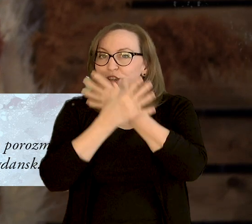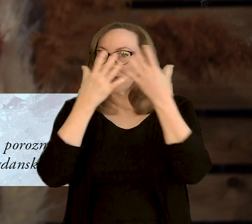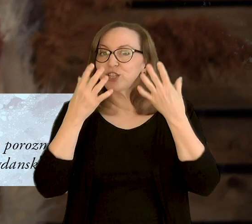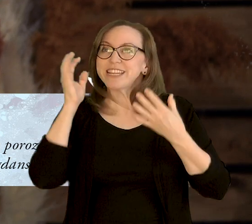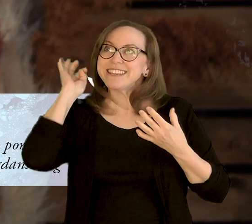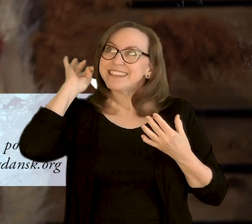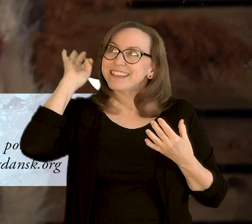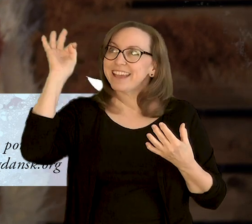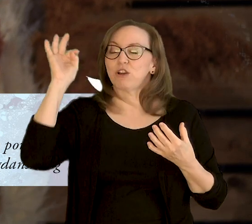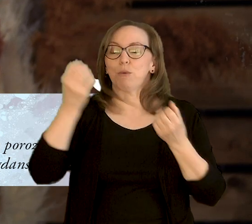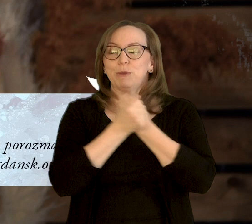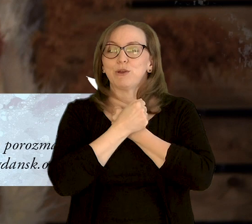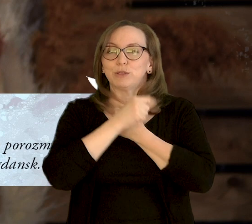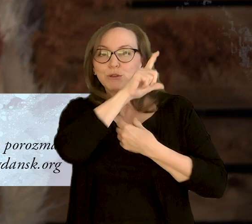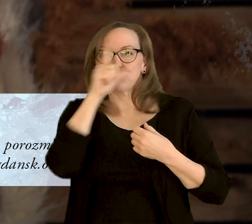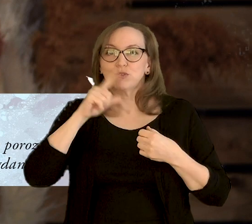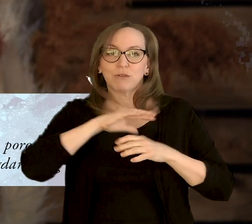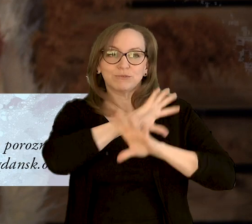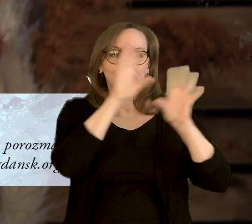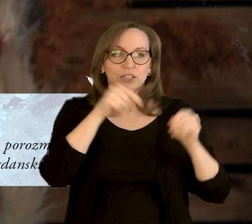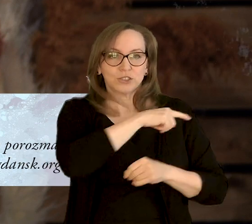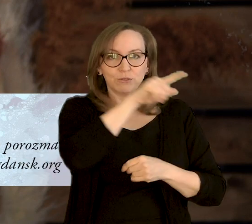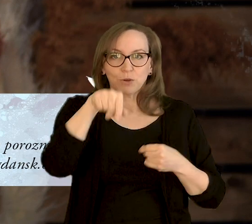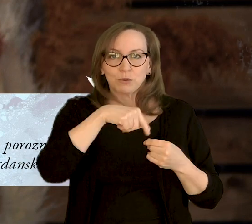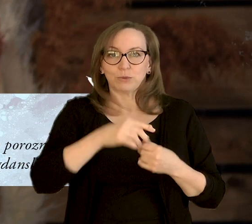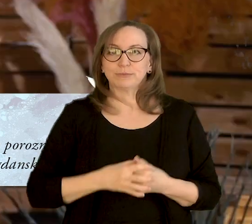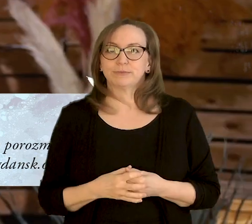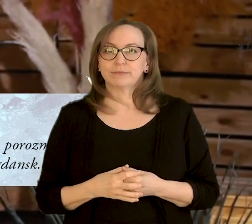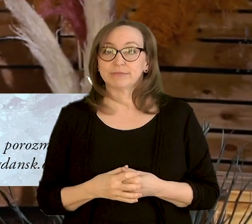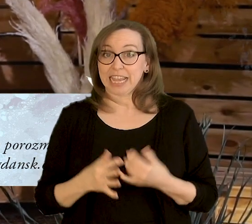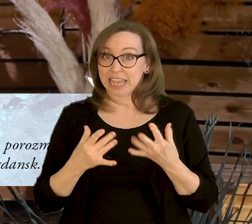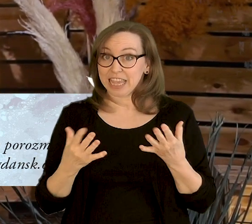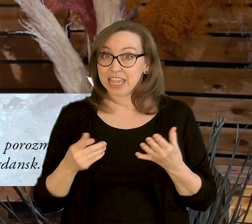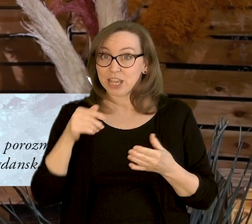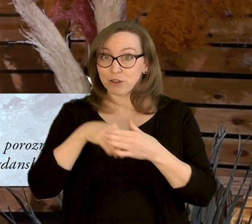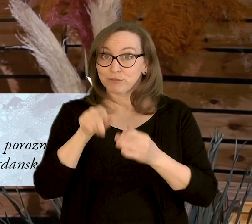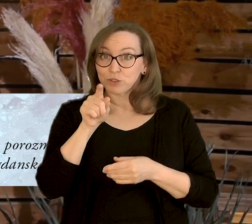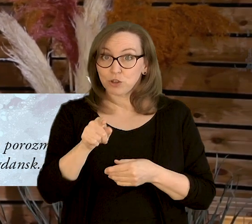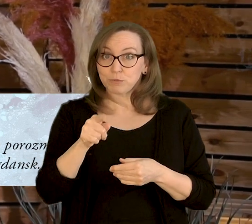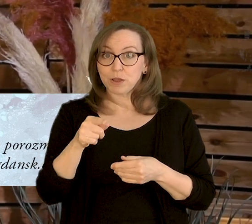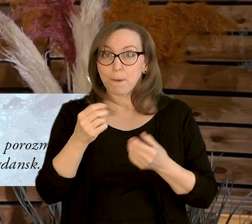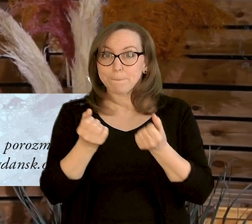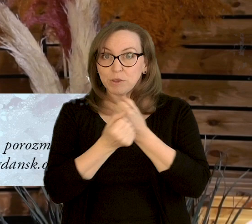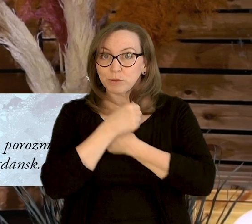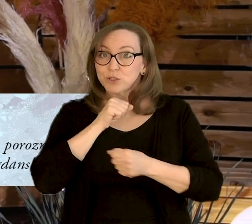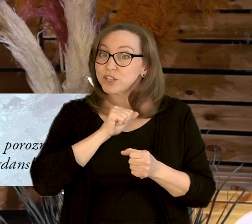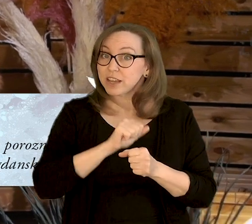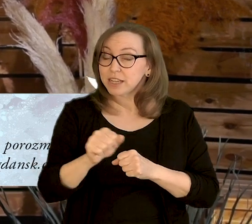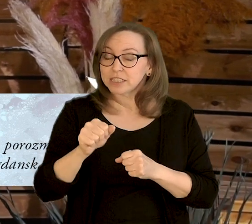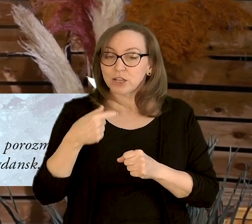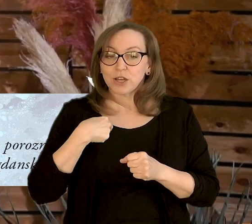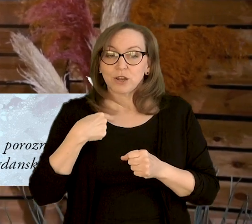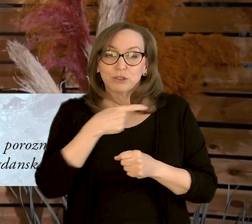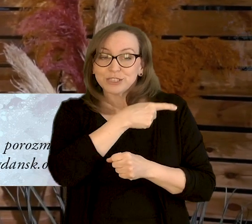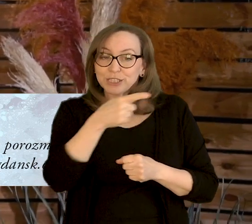miłość ludziom wokół siebie. Ile w tobie jest miłości do tych, którzy